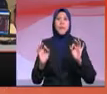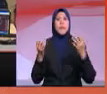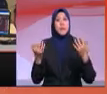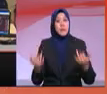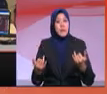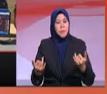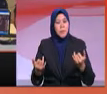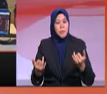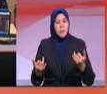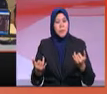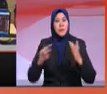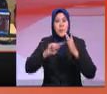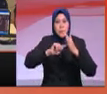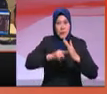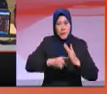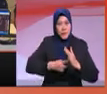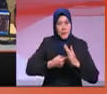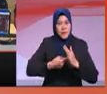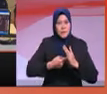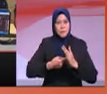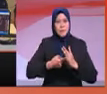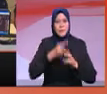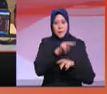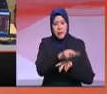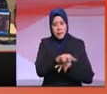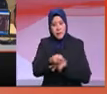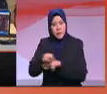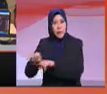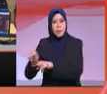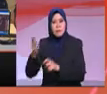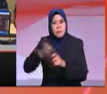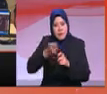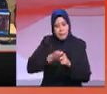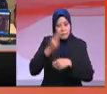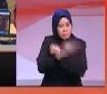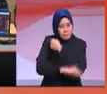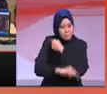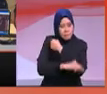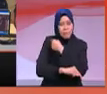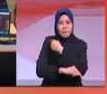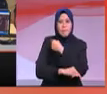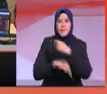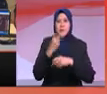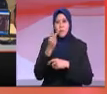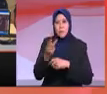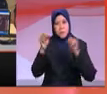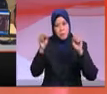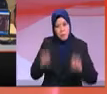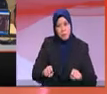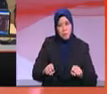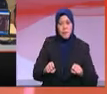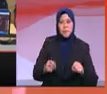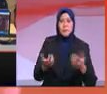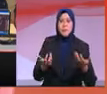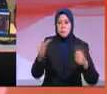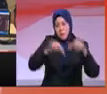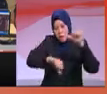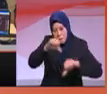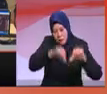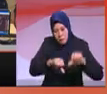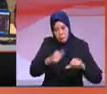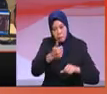telah pun memulakan iaitu pemantauan di setiap negeri, melihat kepada keupayaan kita, keupayaan